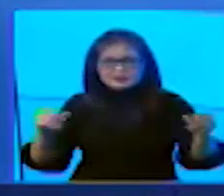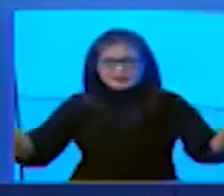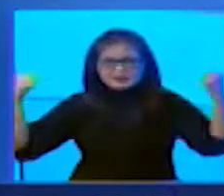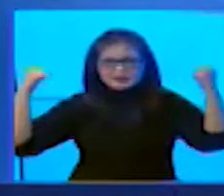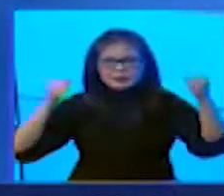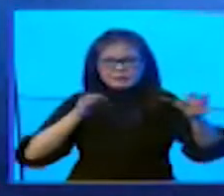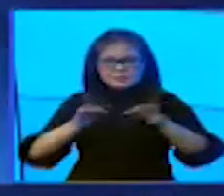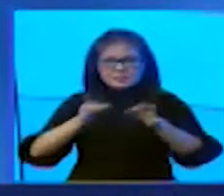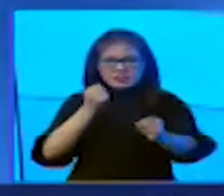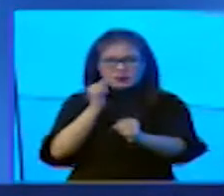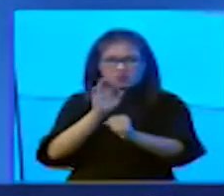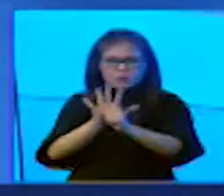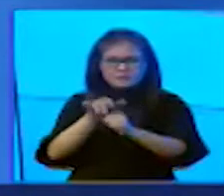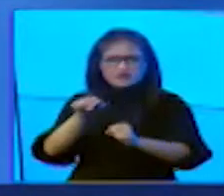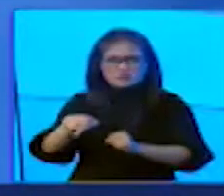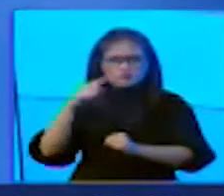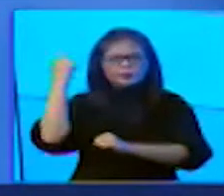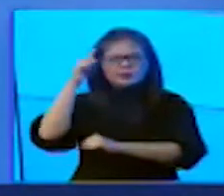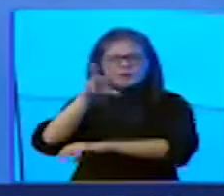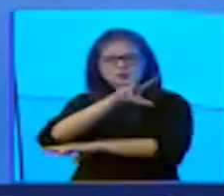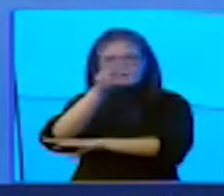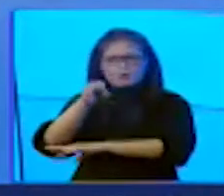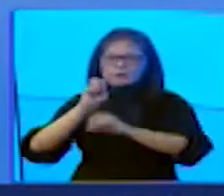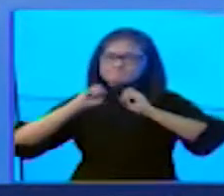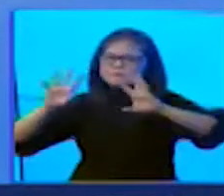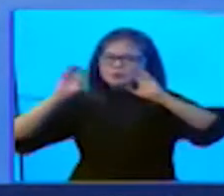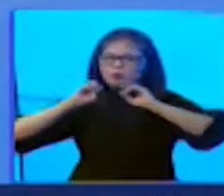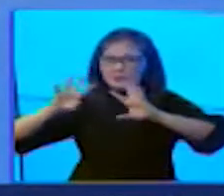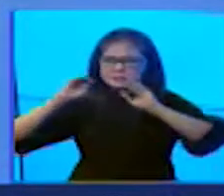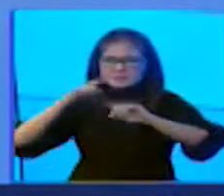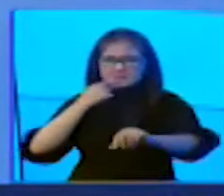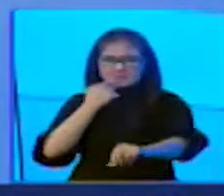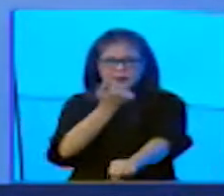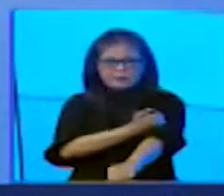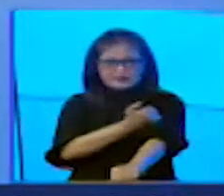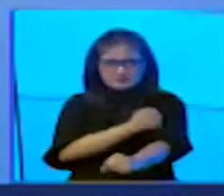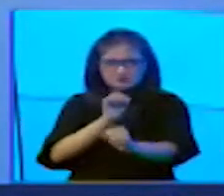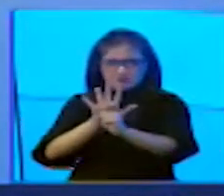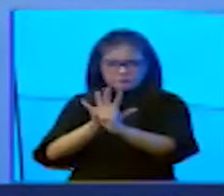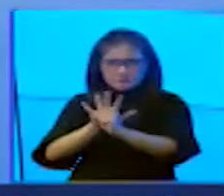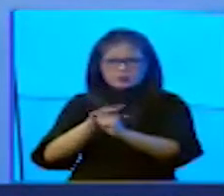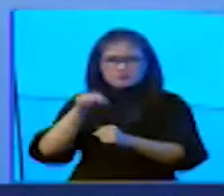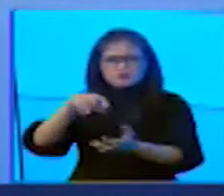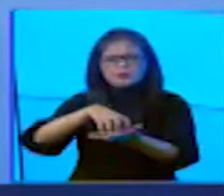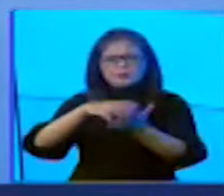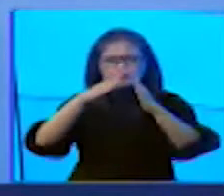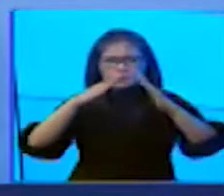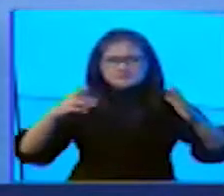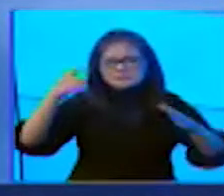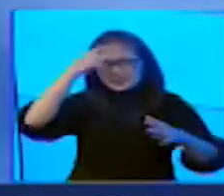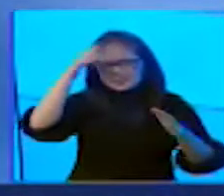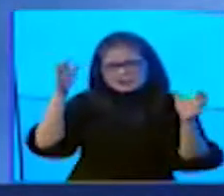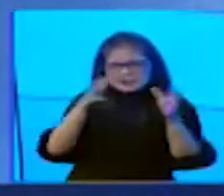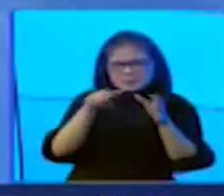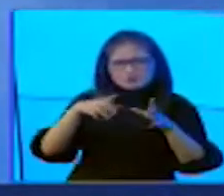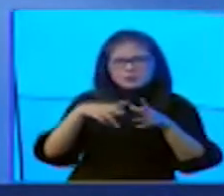dan fasilitas vaksin COVID-19, Pemprov Jawa Barat menggelar simulasi vaksinasi COVID-19 di sebuah puskesmas